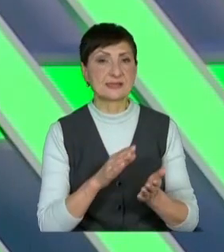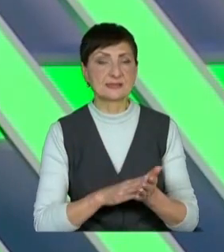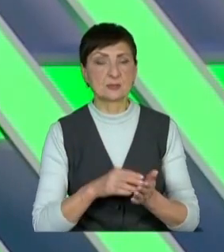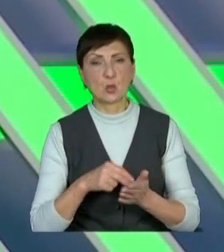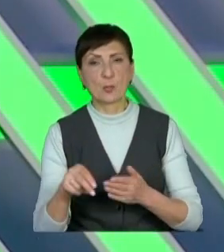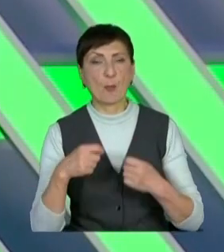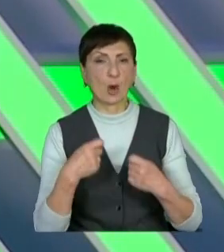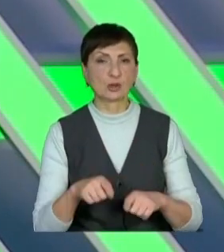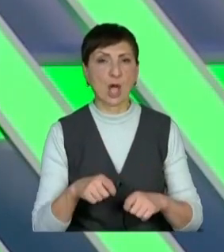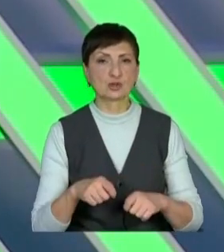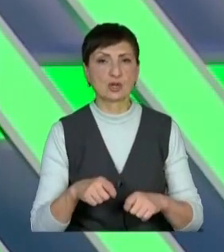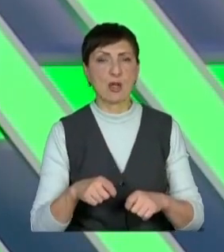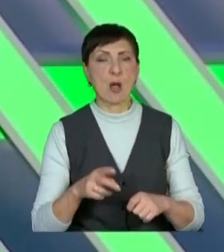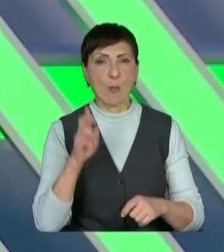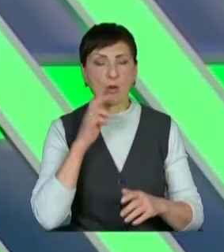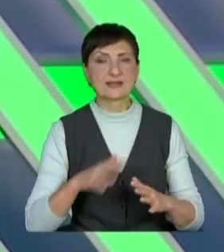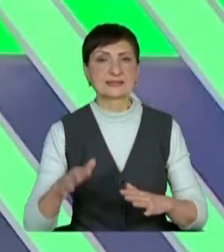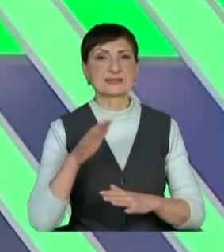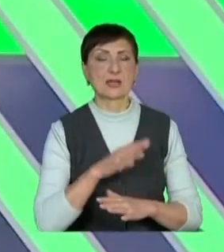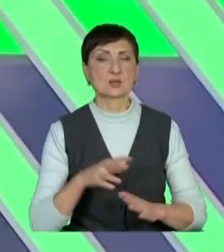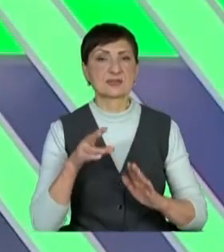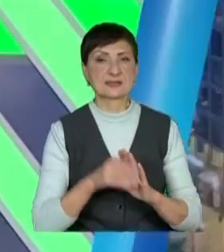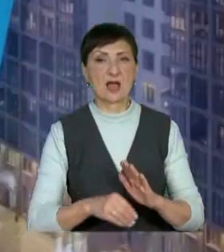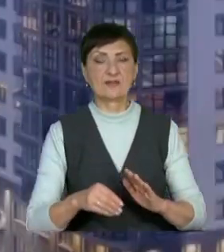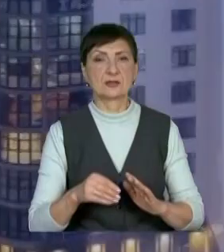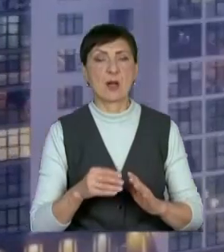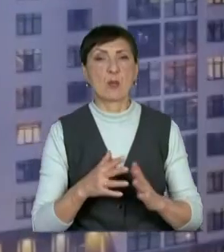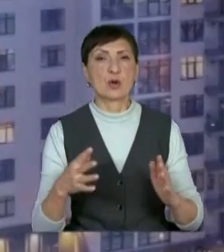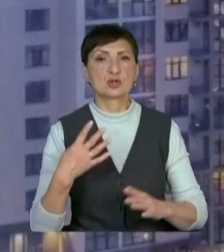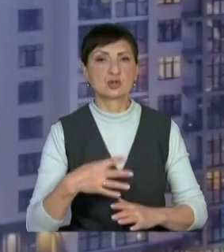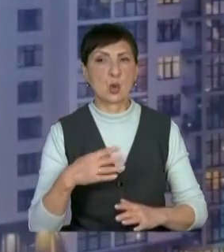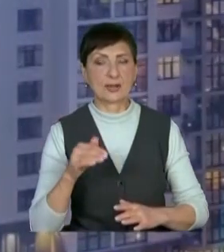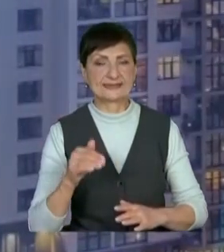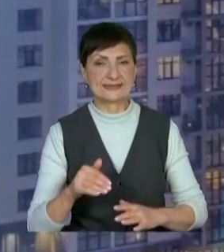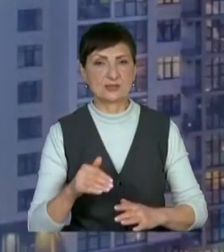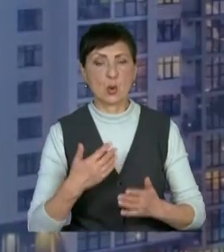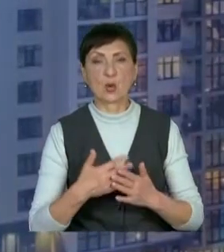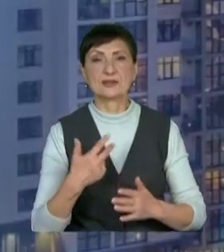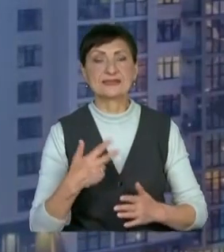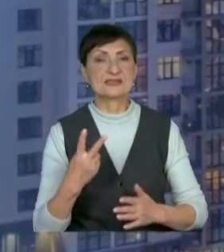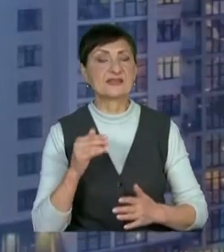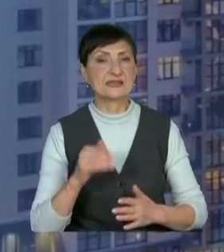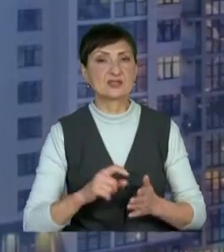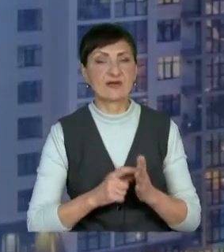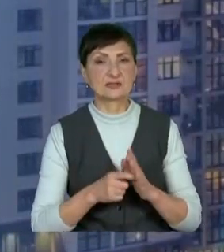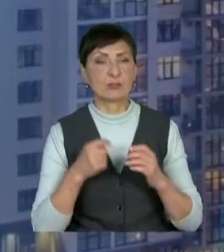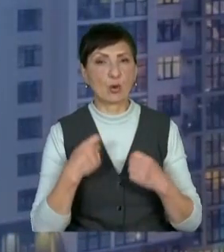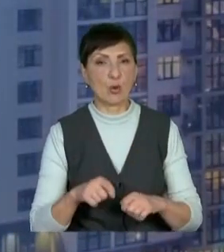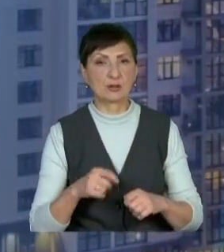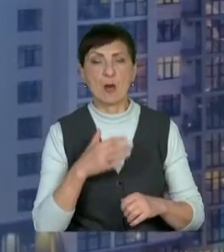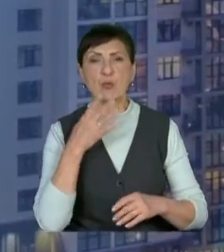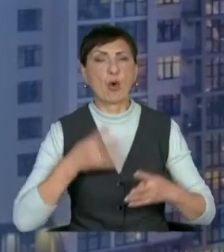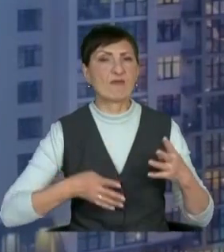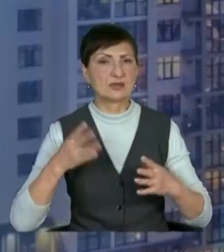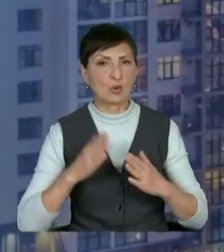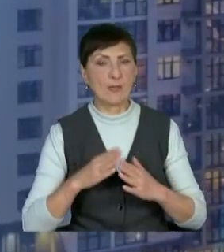сделок купли-продажи жилья по стране составило чуть больше 40 тысяч. Около 32 тысяч квартир продано в многоквартирных